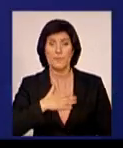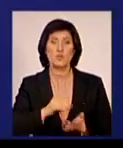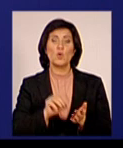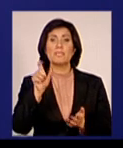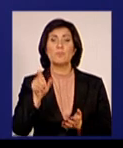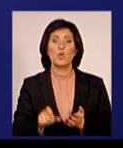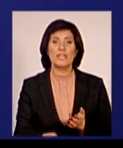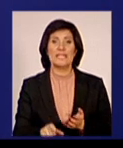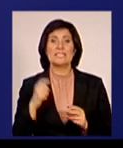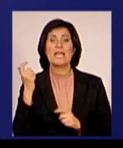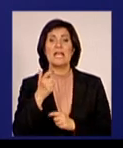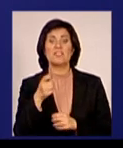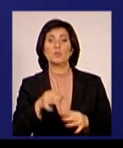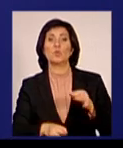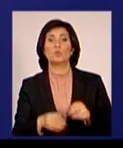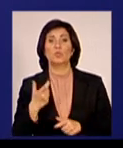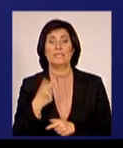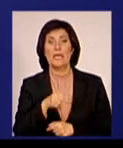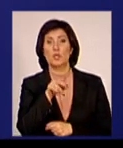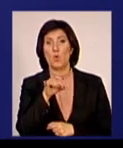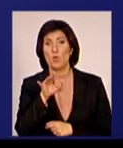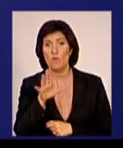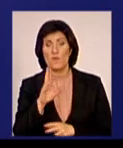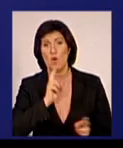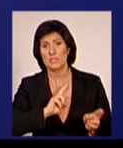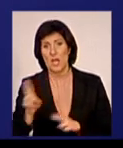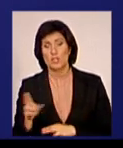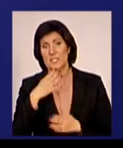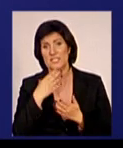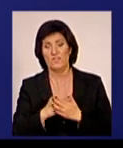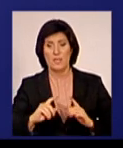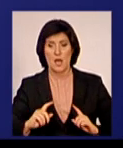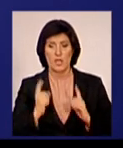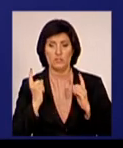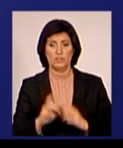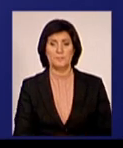була Діана Корсун з Харківського суду, де Геннадій Дронов оскаржує свій арешт.